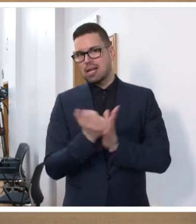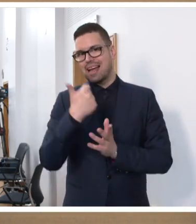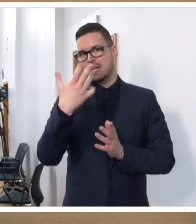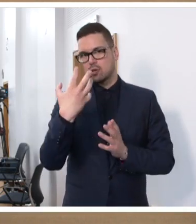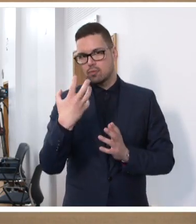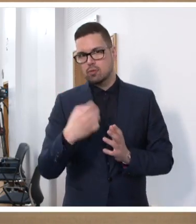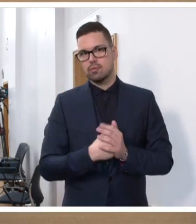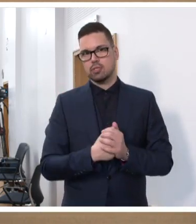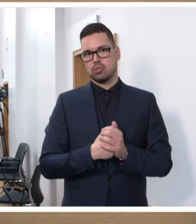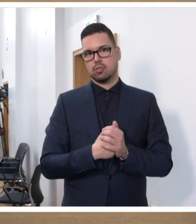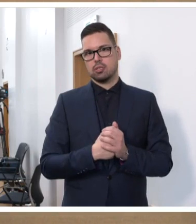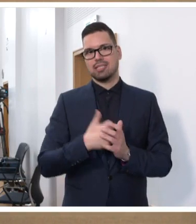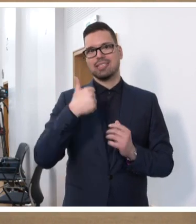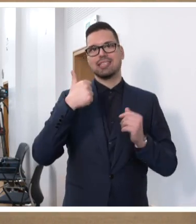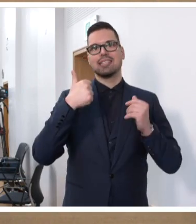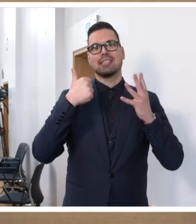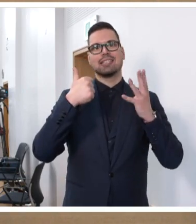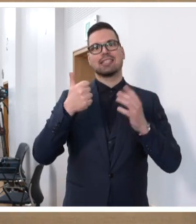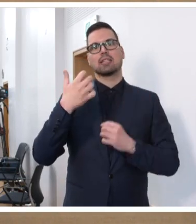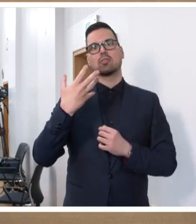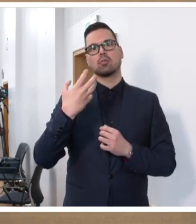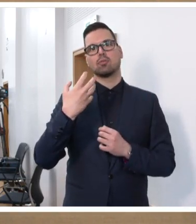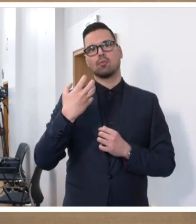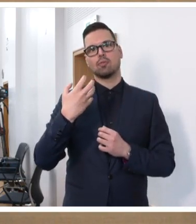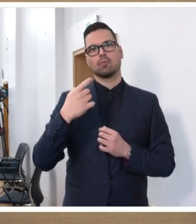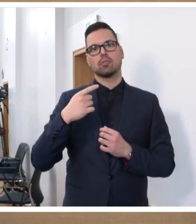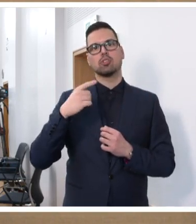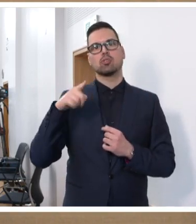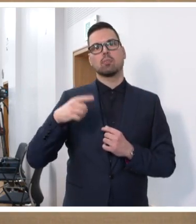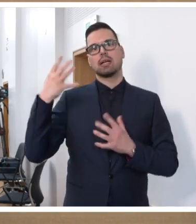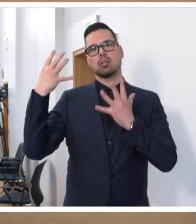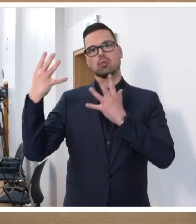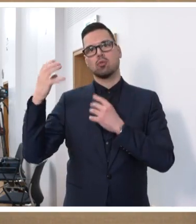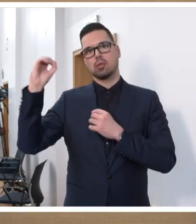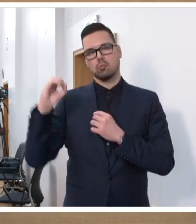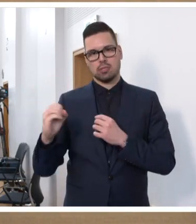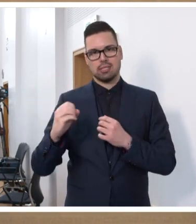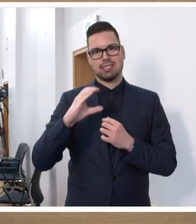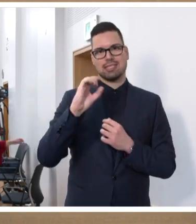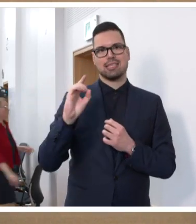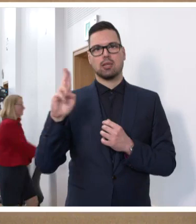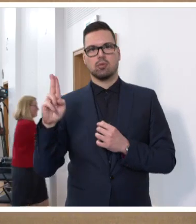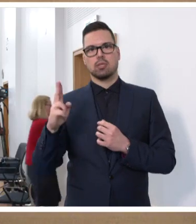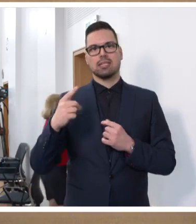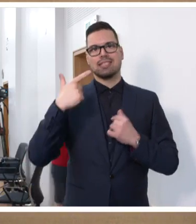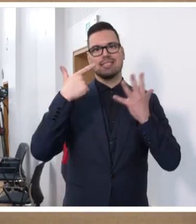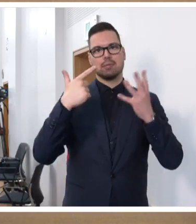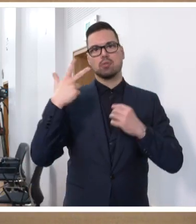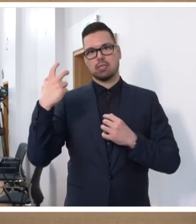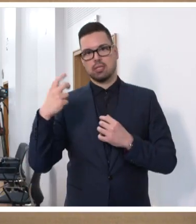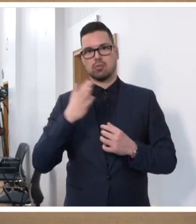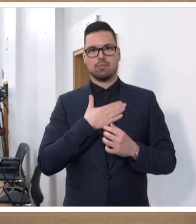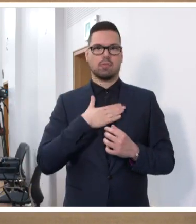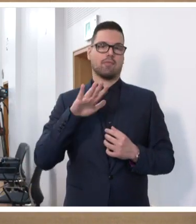Die SPD ist mit 56,9% der Stimmen im Hohen Haus ausgestattet, die CDU mit 37,3% der Stimmen und wir